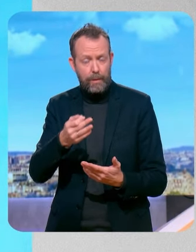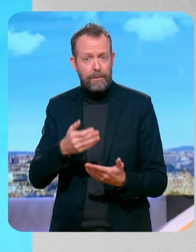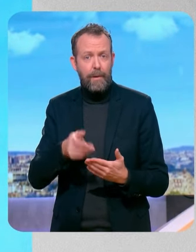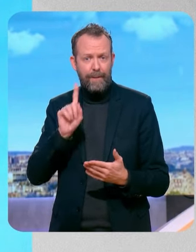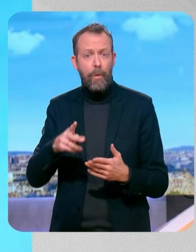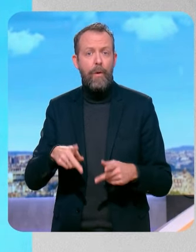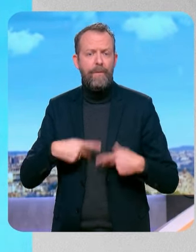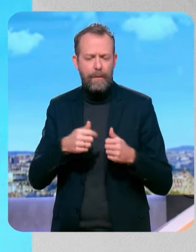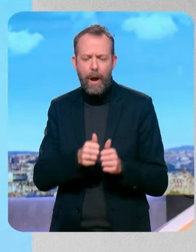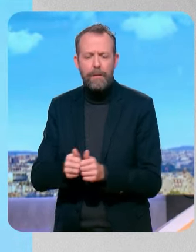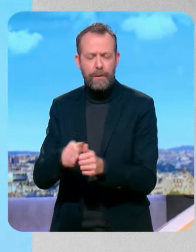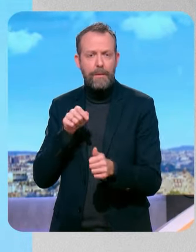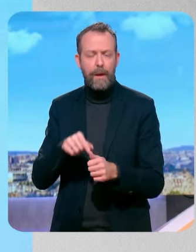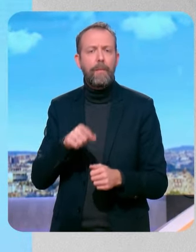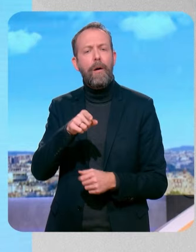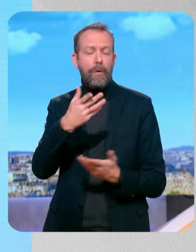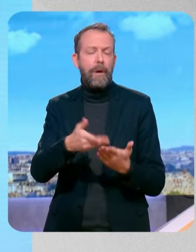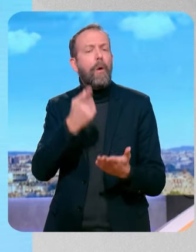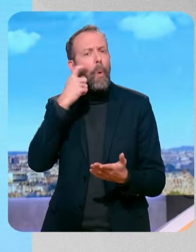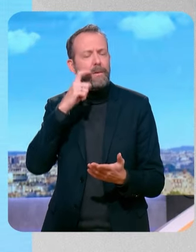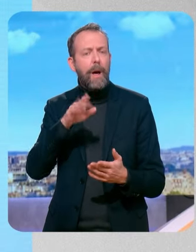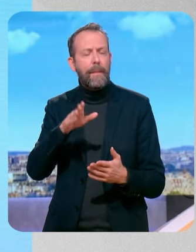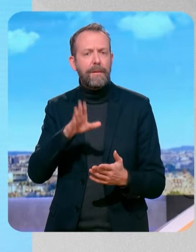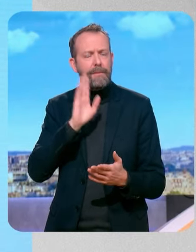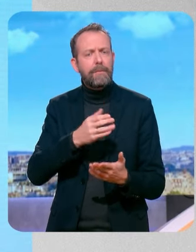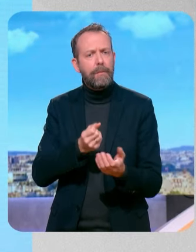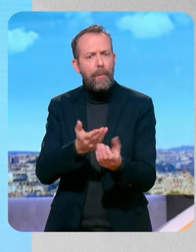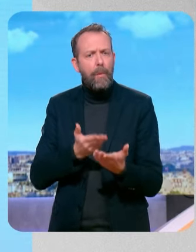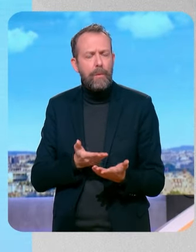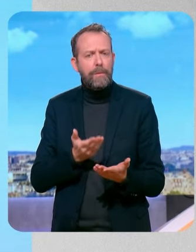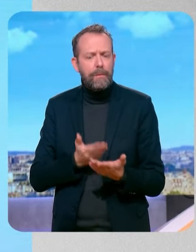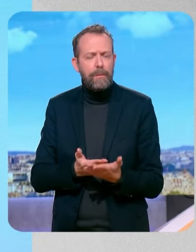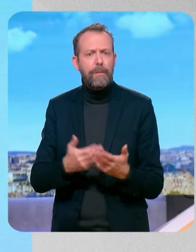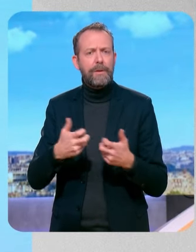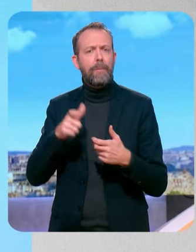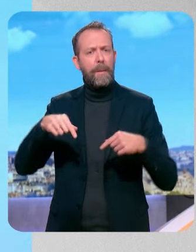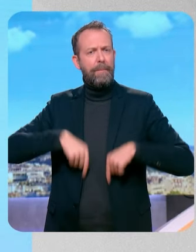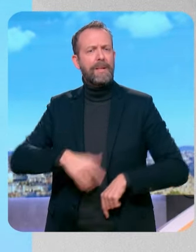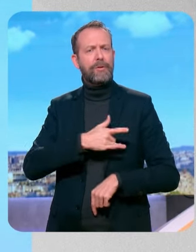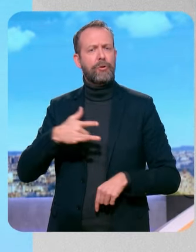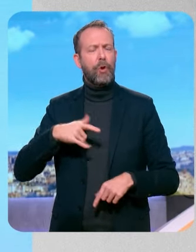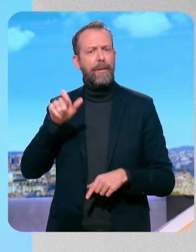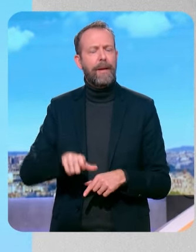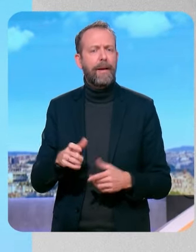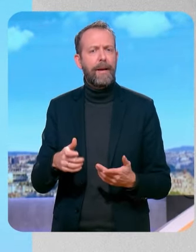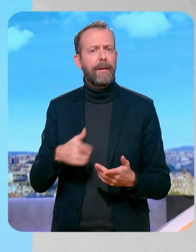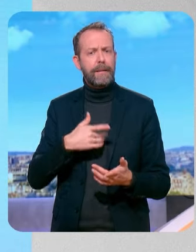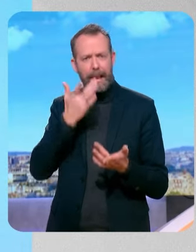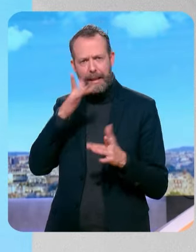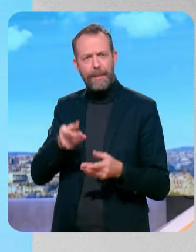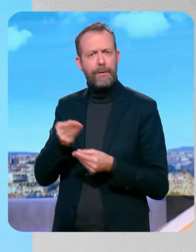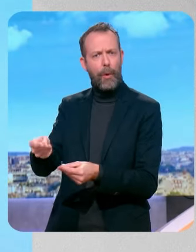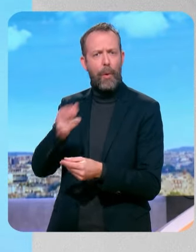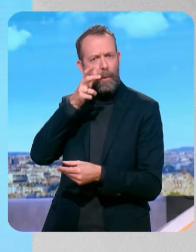vivre ensemble. Alors ça, c'est le constat, mais moi, pardon, je voudrais que vous nous apportiez des propositions, des solutions. Aurélien Rousseau, le ministre de la Santé, qui présente sa démission